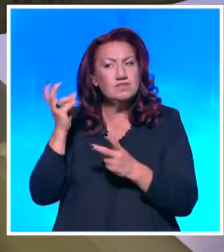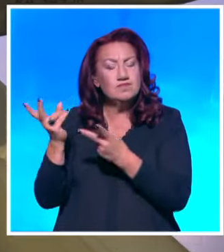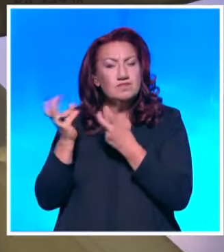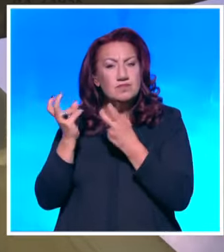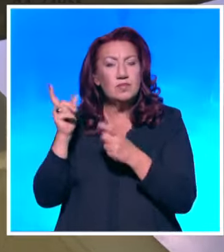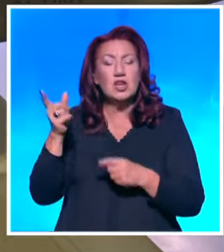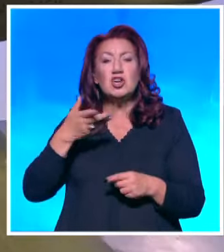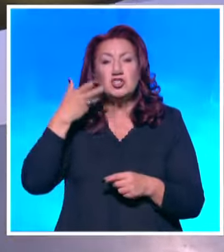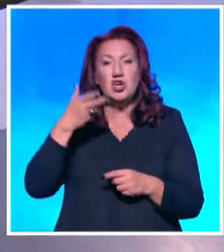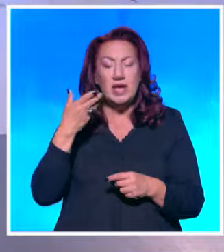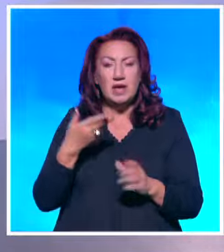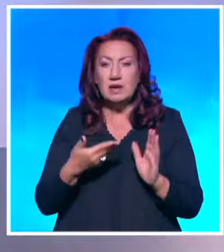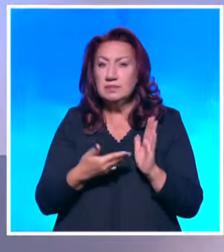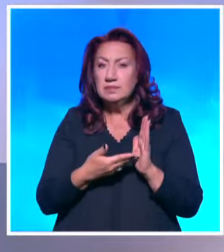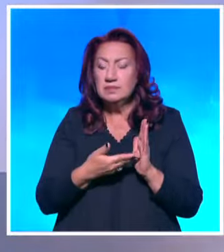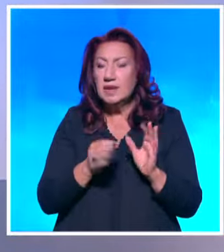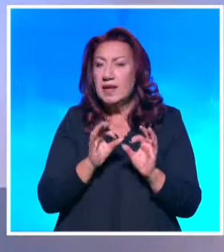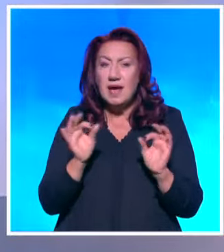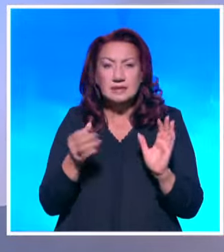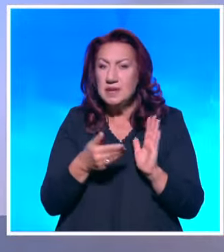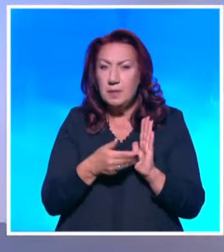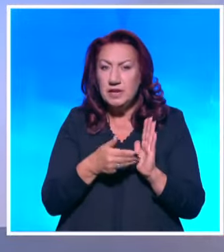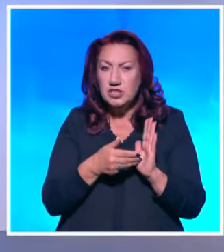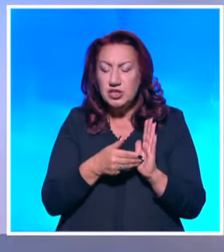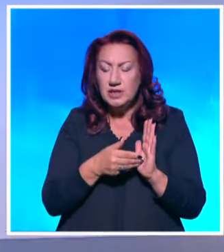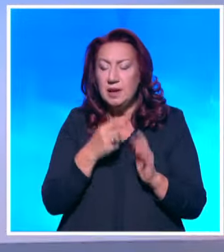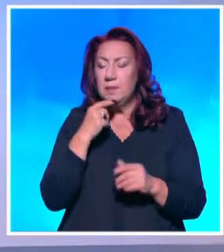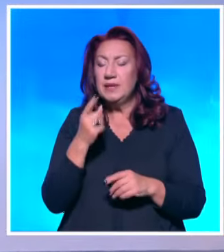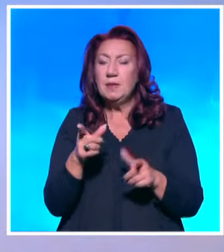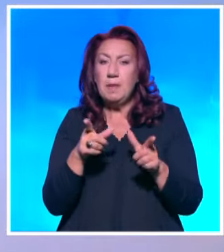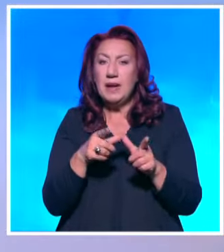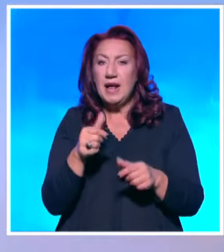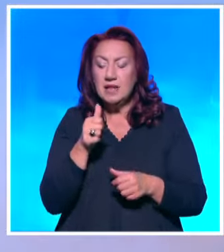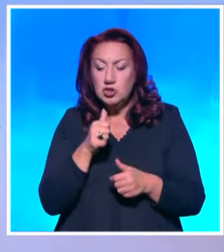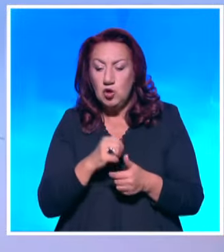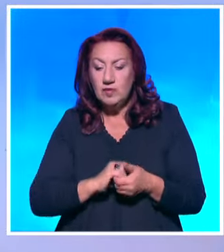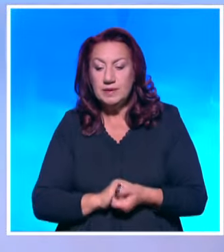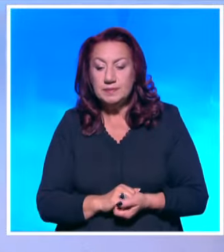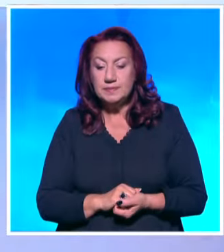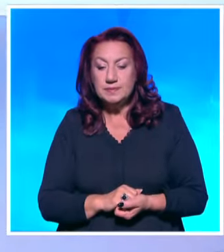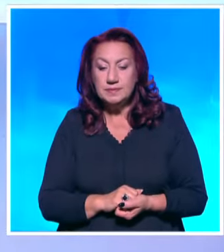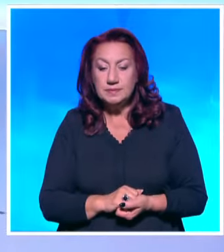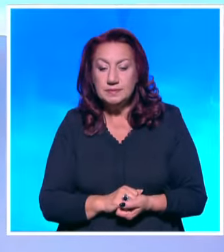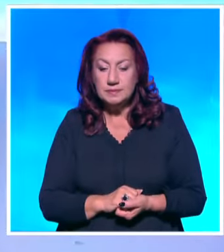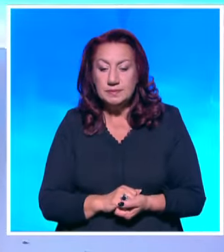ли е причината за тежкия инцидент с учебен самолет? Въпрос към Мария Аладжова. Мария, здравей, какво научи?